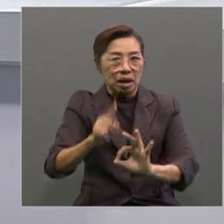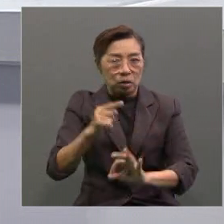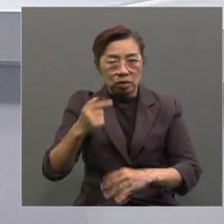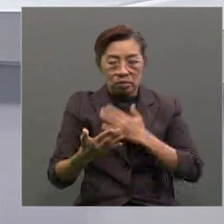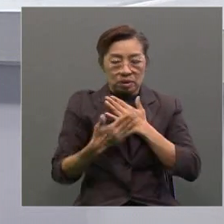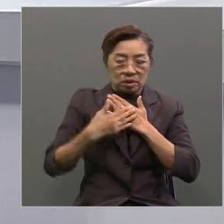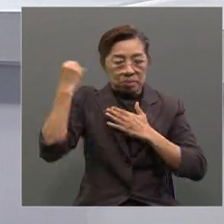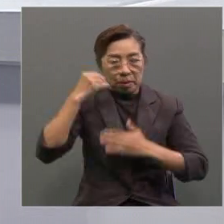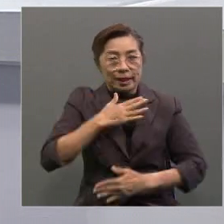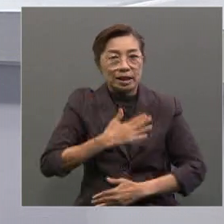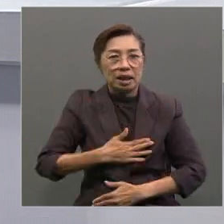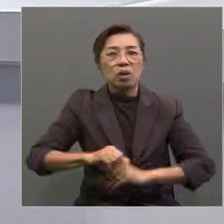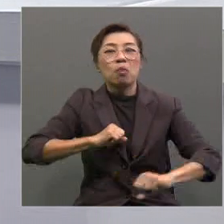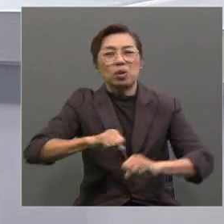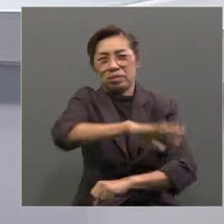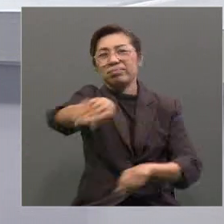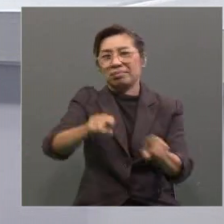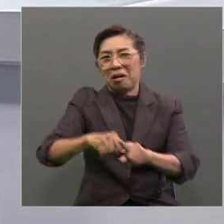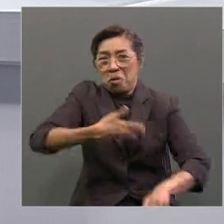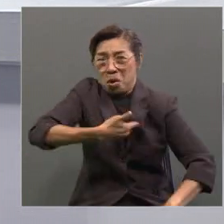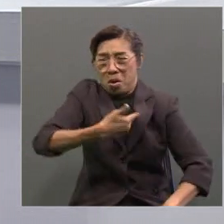งนะวัยรุ่นทั้งหลายอย่าเพิ่งอาร